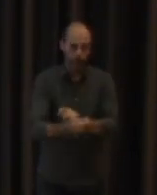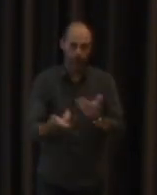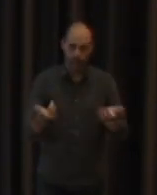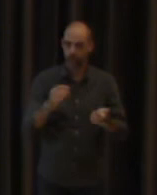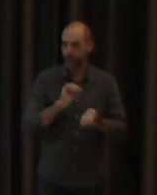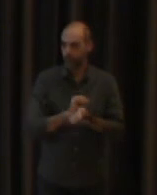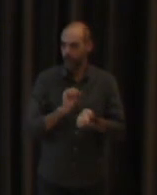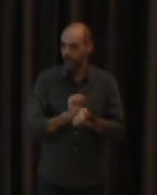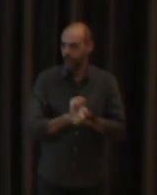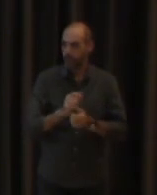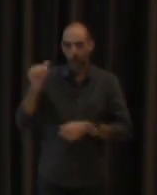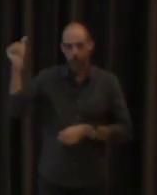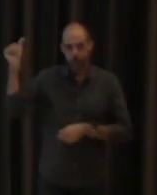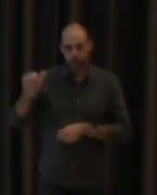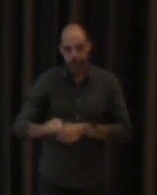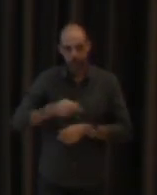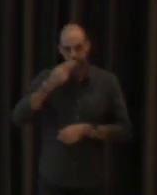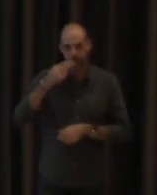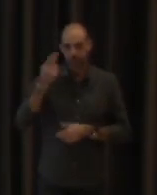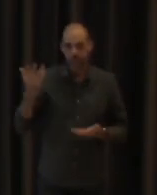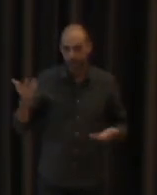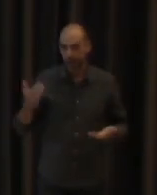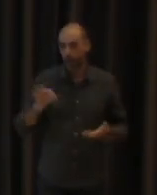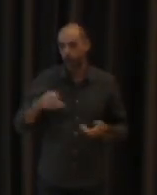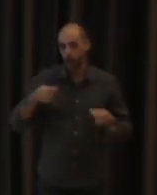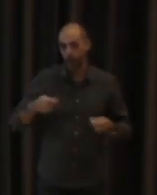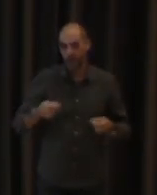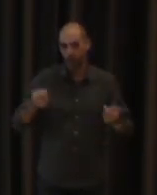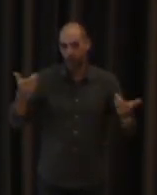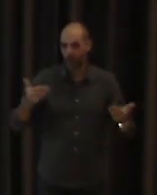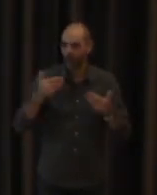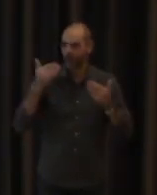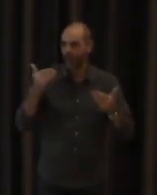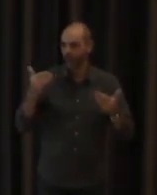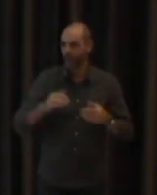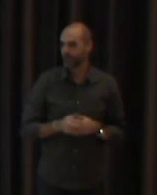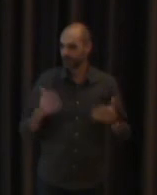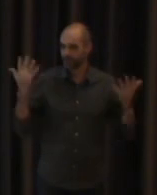sintàctic us hagi interessat i, si no, almenys que no s'hagi fet pesat. Moltes gràcies.